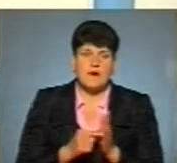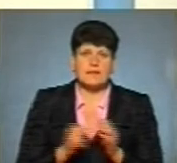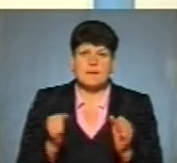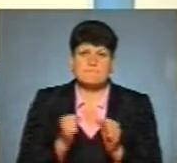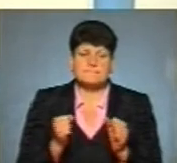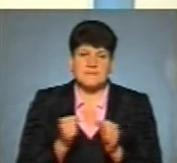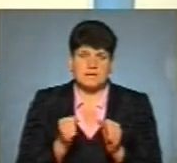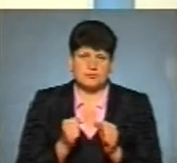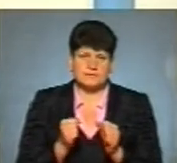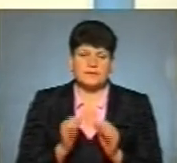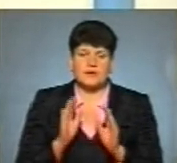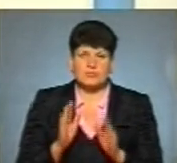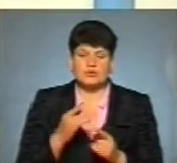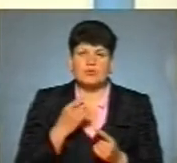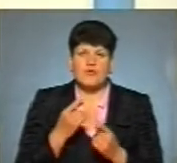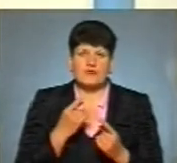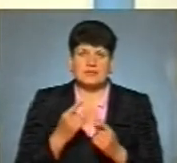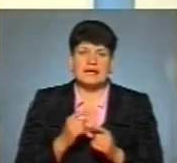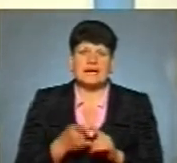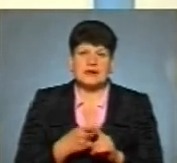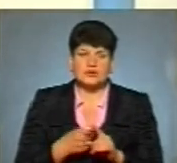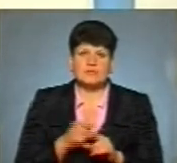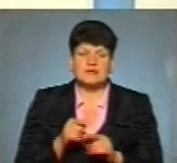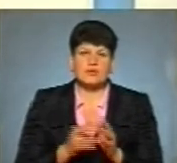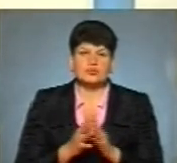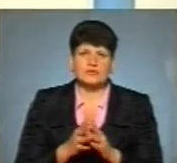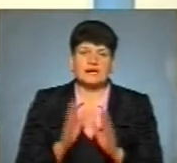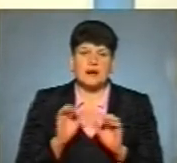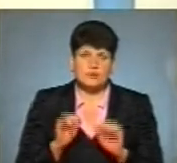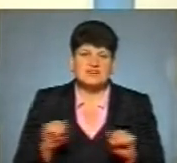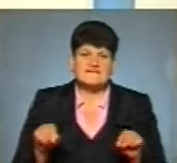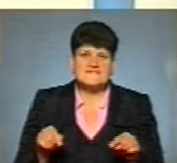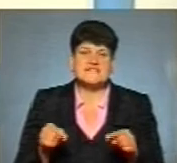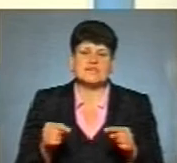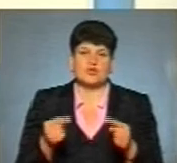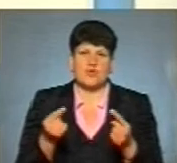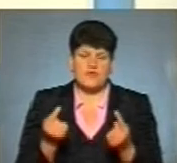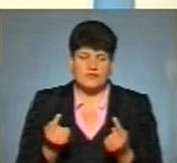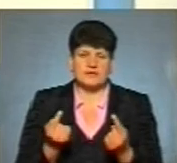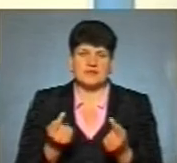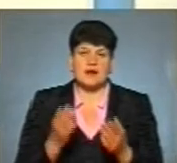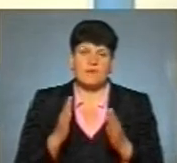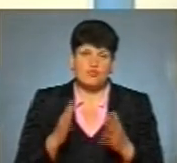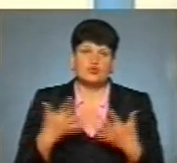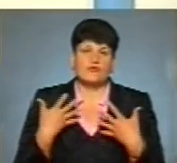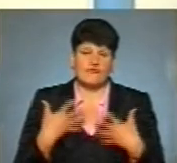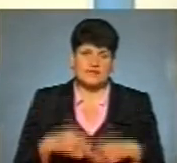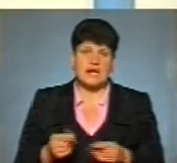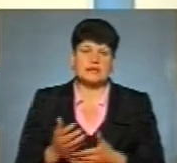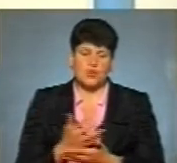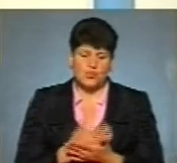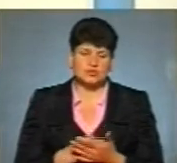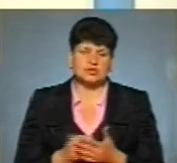Ну, будемо казати, картопля така культура, що має здатність відновлюватися. Хоча, знову ж таки, будуть втрати врожаю,